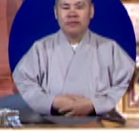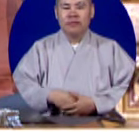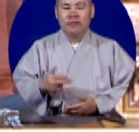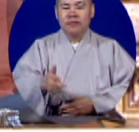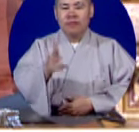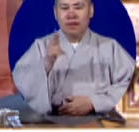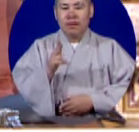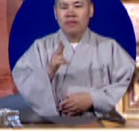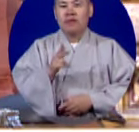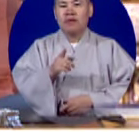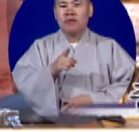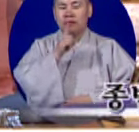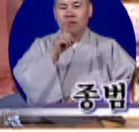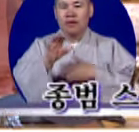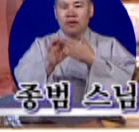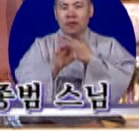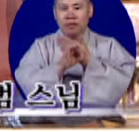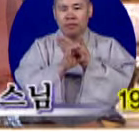바라밀이라고 하면요,